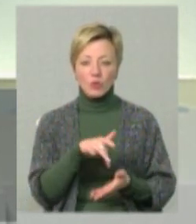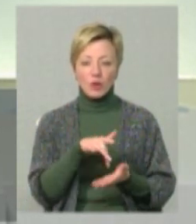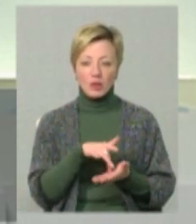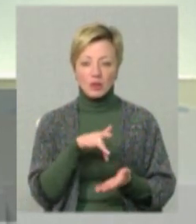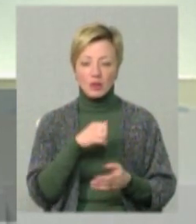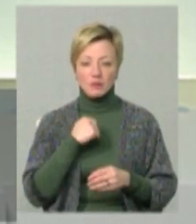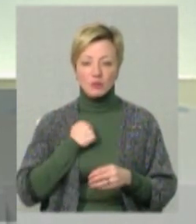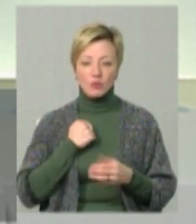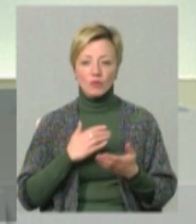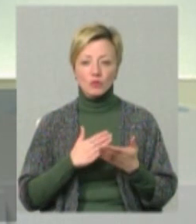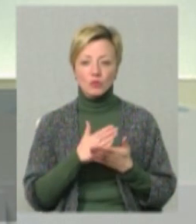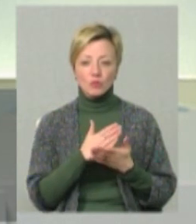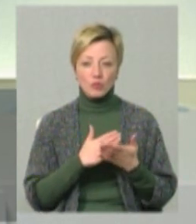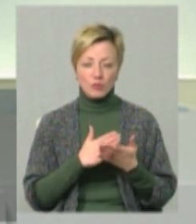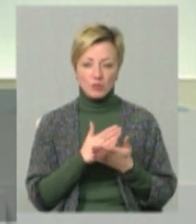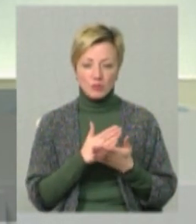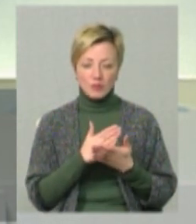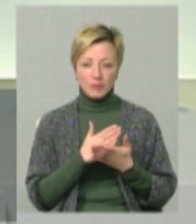ядра з військовослужбовців.